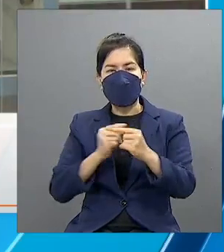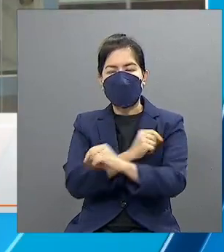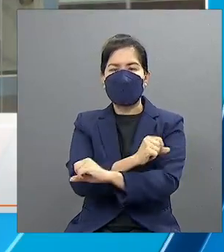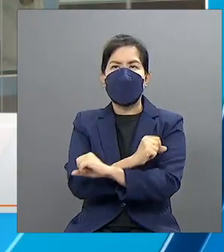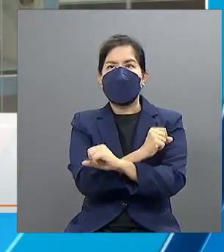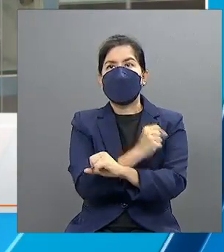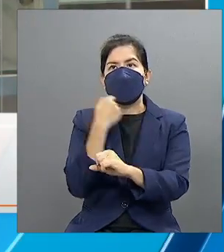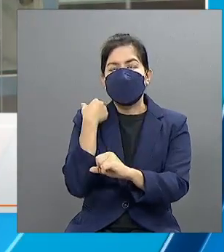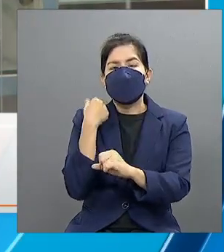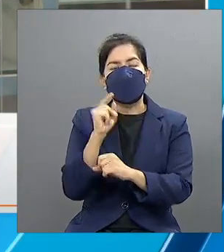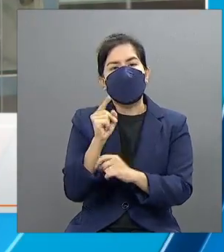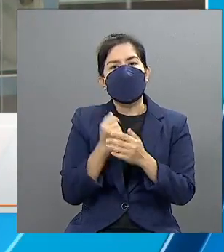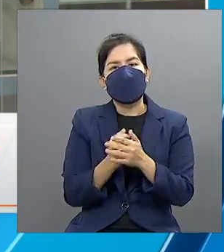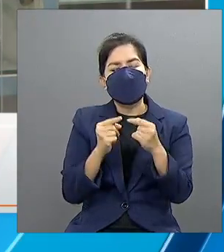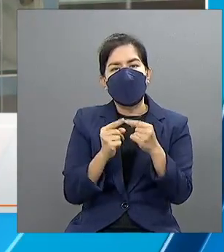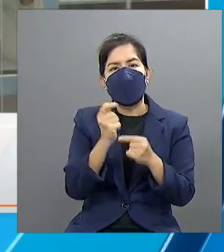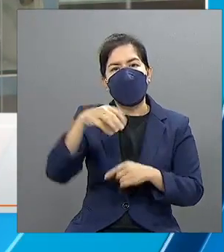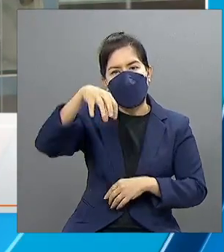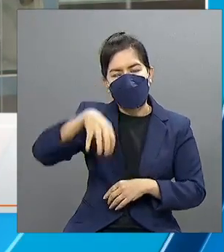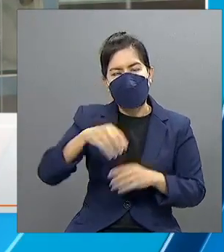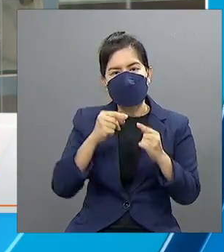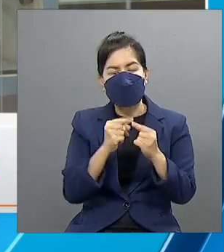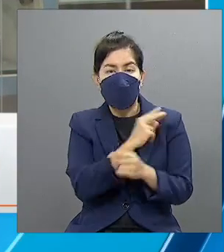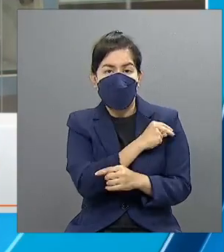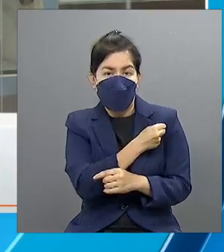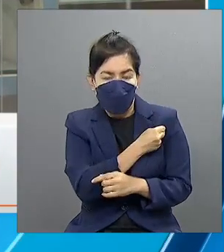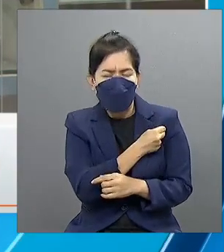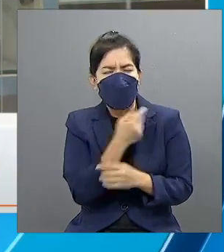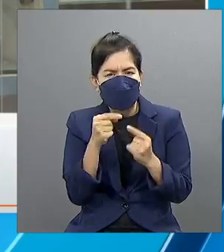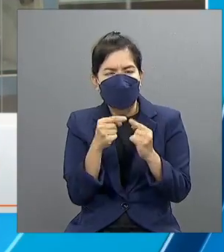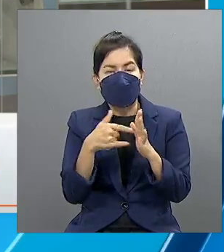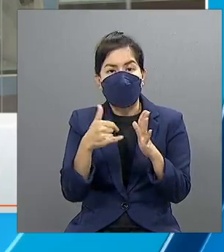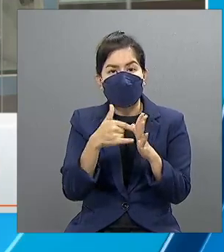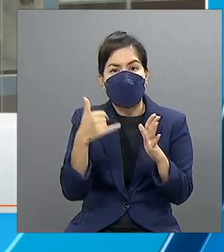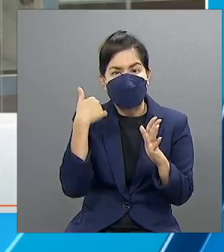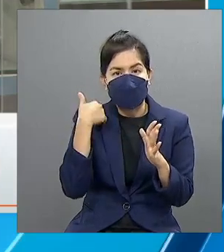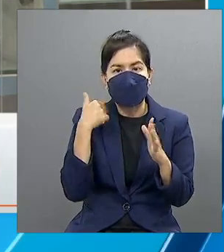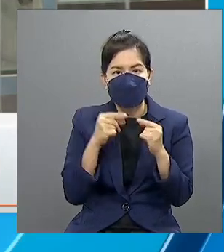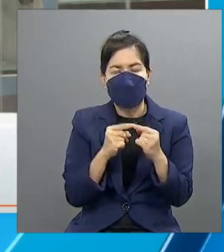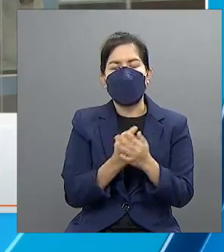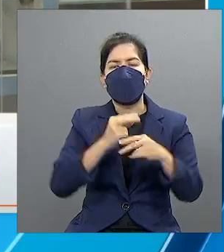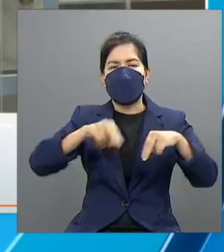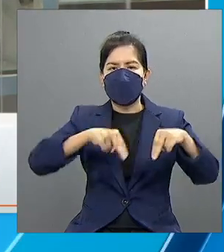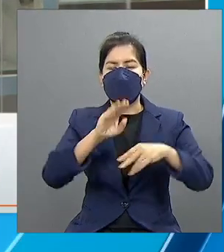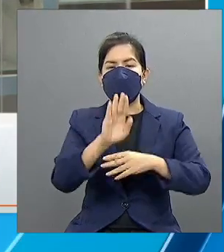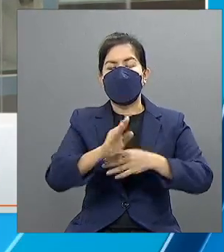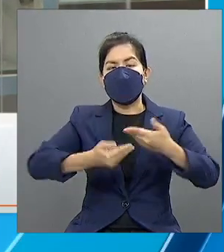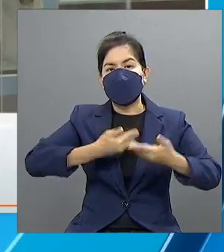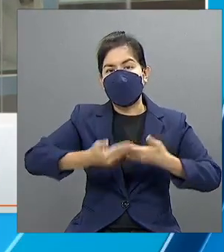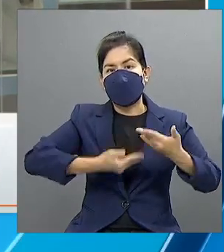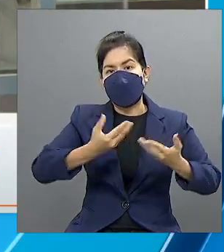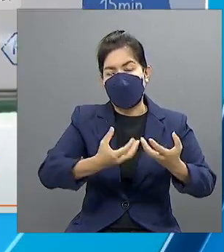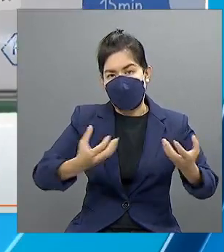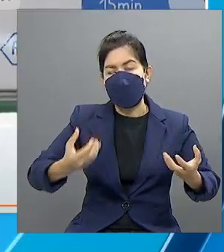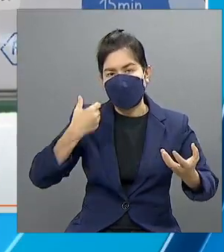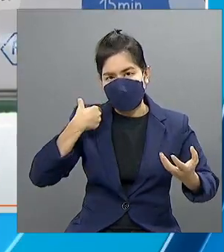กับองค์การเภสัชกำลังจะตรวจสอบกันอยู่ว่าชุดตรวจ ATK ที่มีอยู่ในท้องตลาดที่ได้ผ่านการรับรองไป20กว่ายี่ห้อนั้นเนี่ย